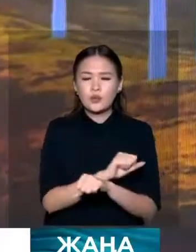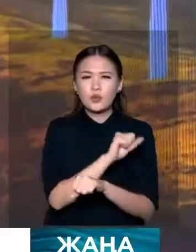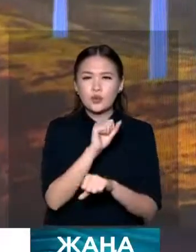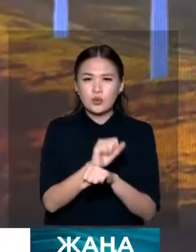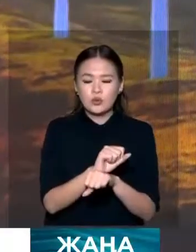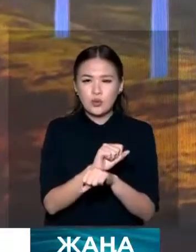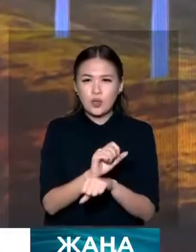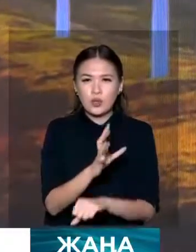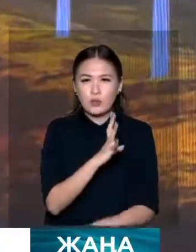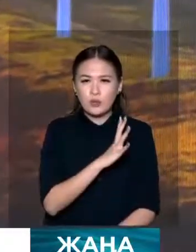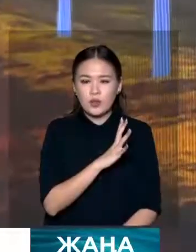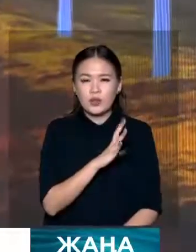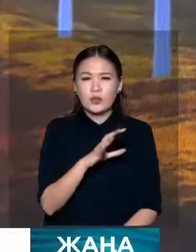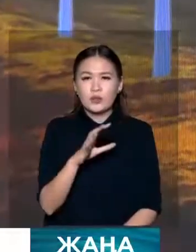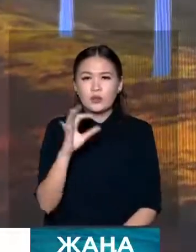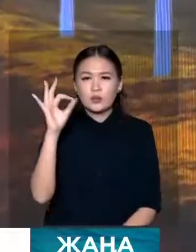істен шығарылды. Қазір